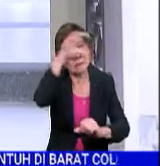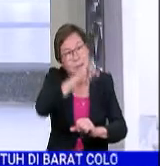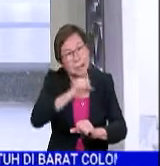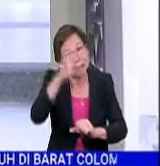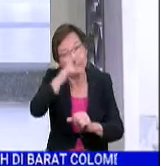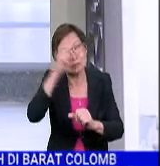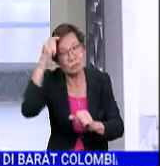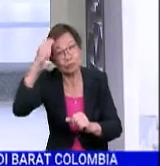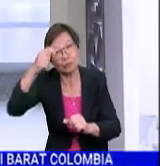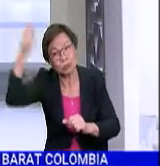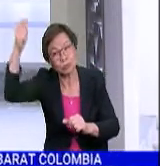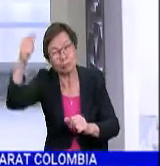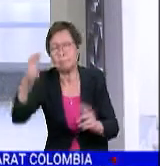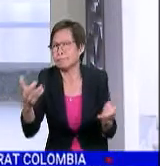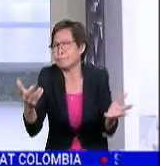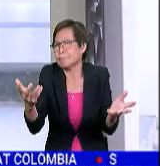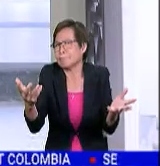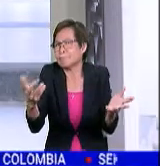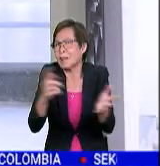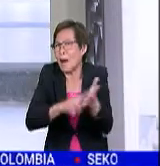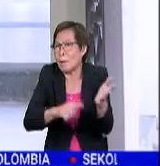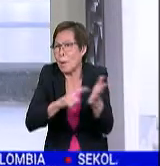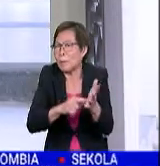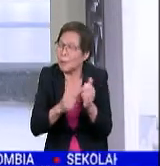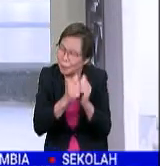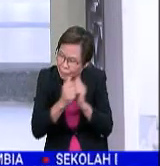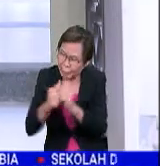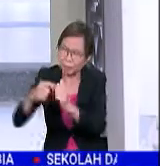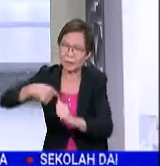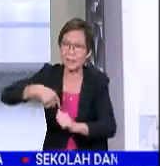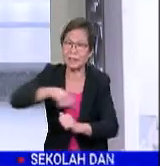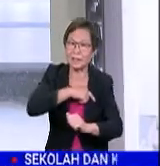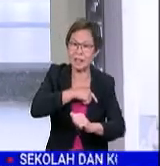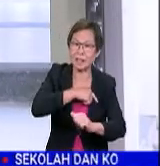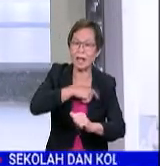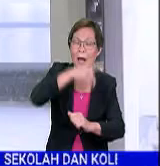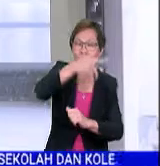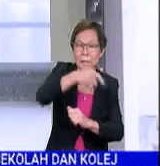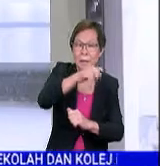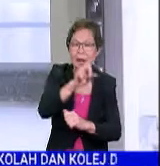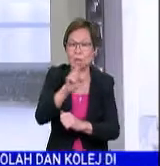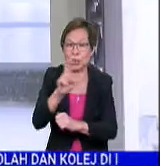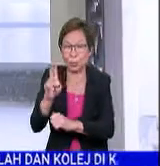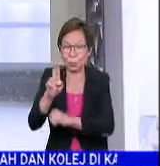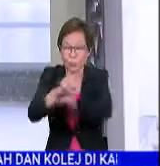secara teori. Apa-apa pun, sama-sama kita nantikan dalam pilihan raya